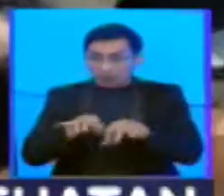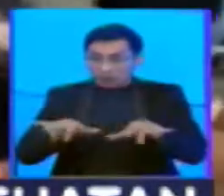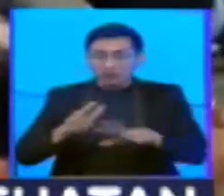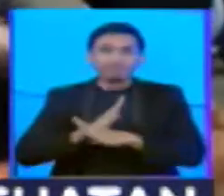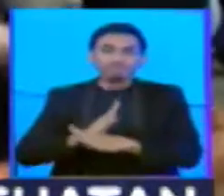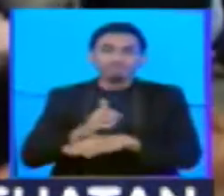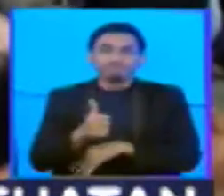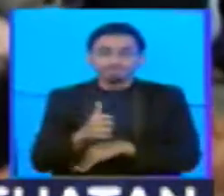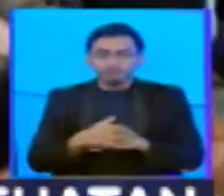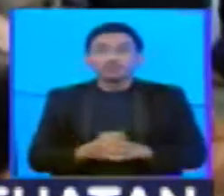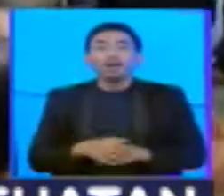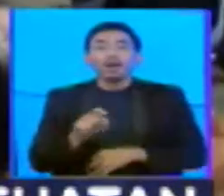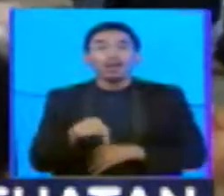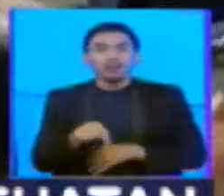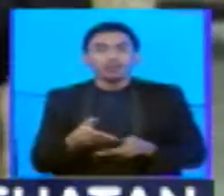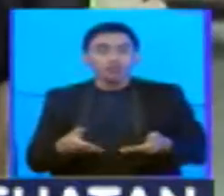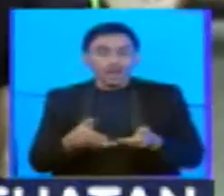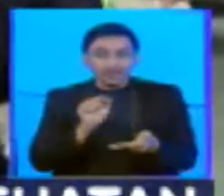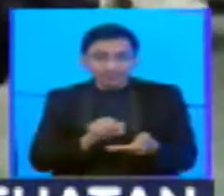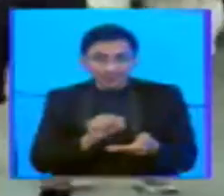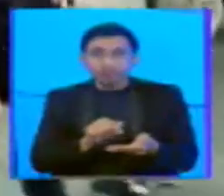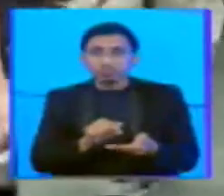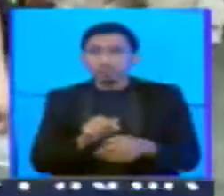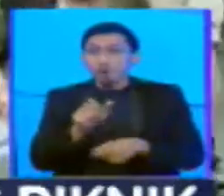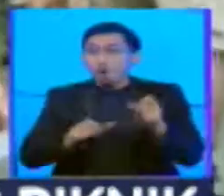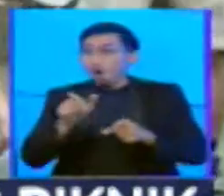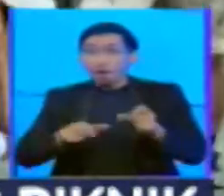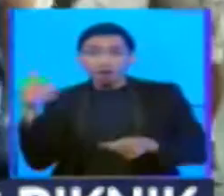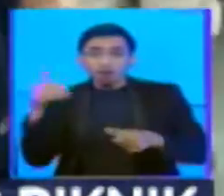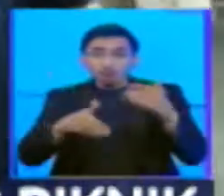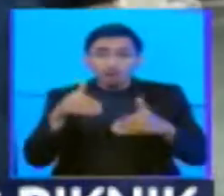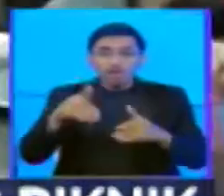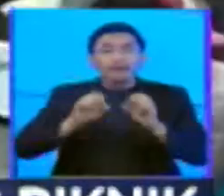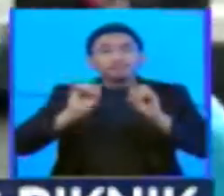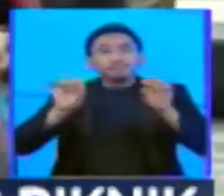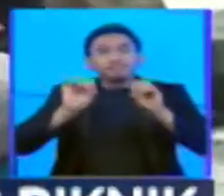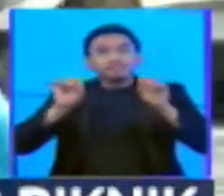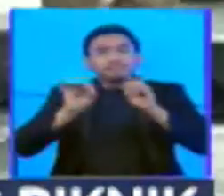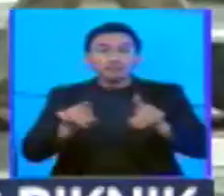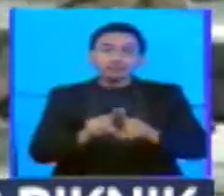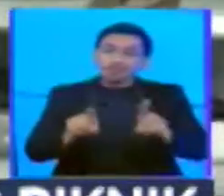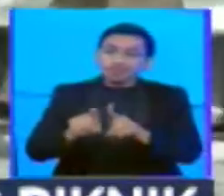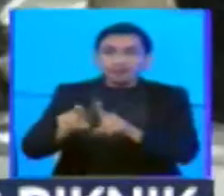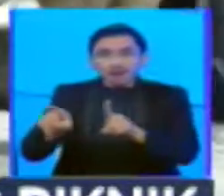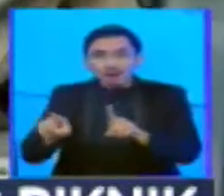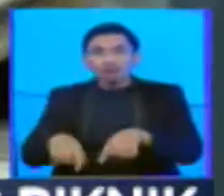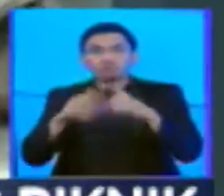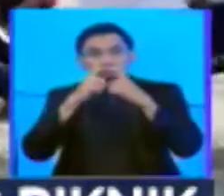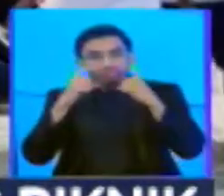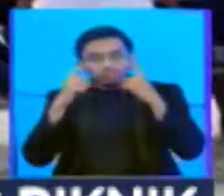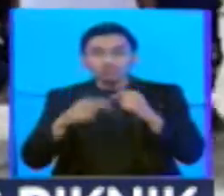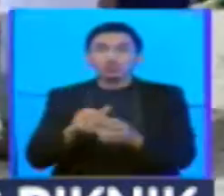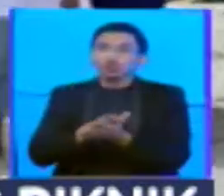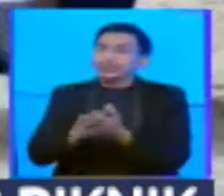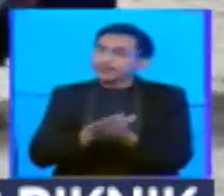area Taman Impian Jaya Ancol dengan selalu menghimbau para pengunjung untuk menggunakan Master menjaga jarak mencuci tangan di tempat-tempat yang sudah disediakan